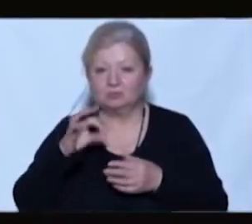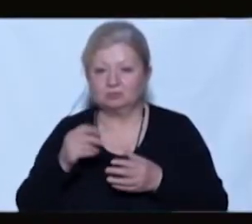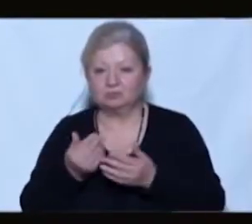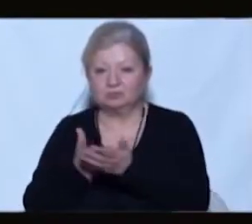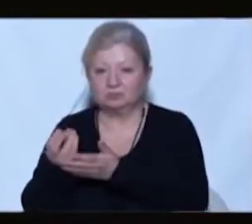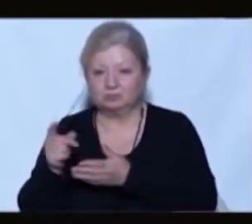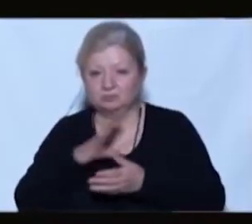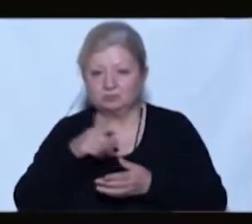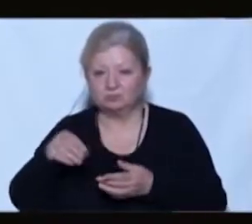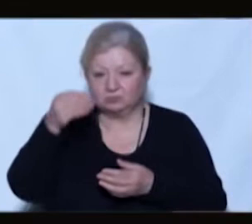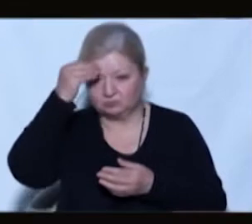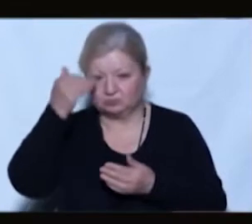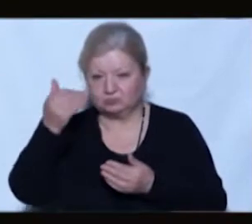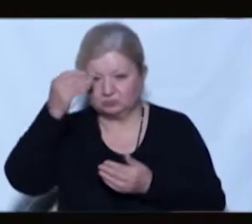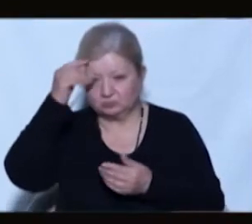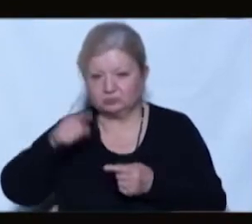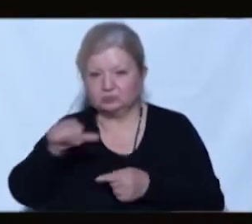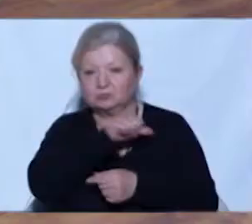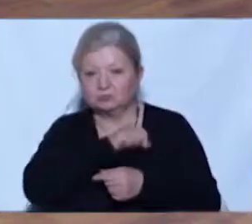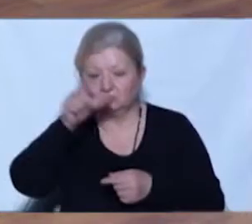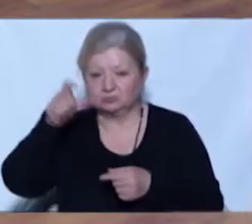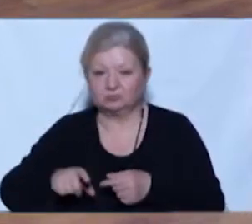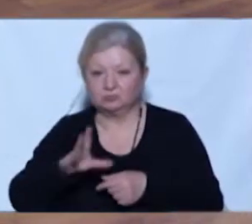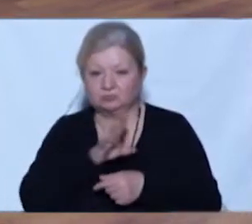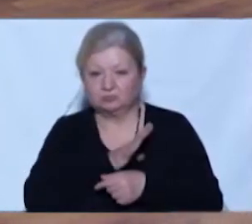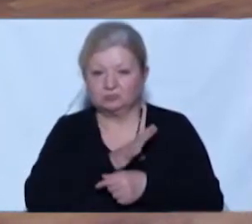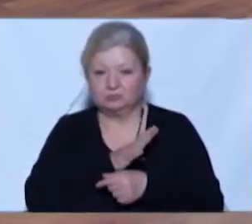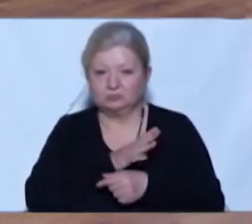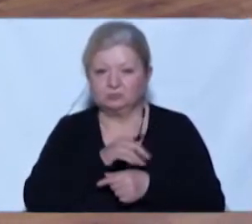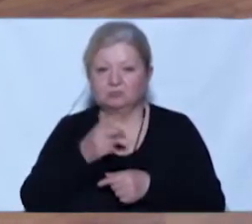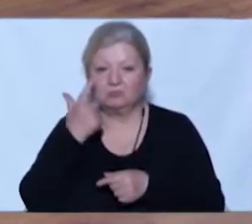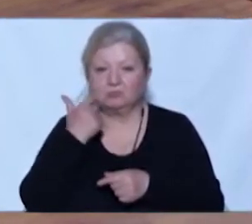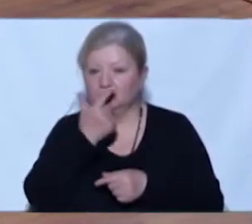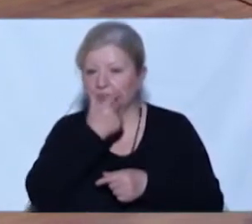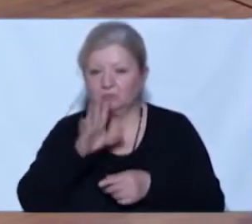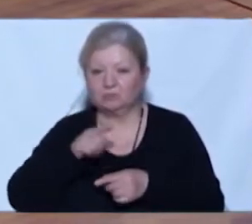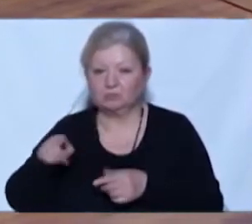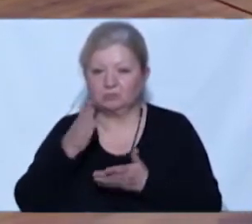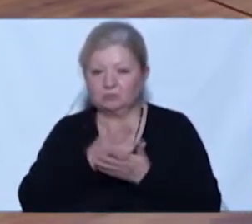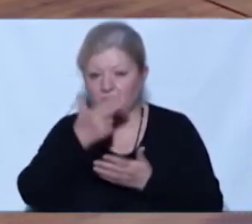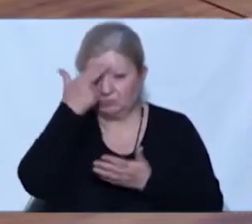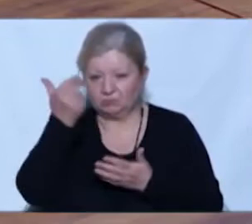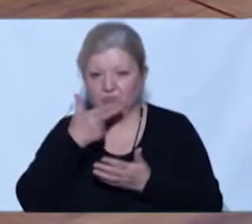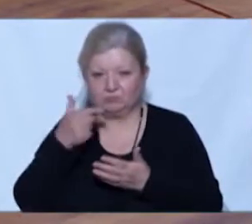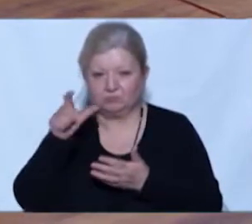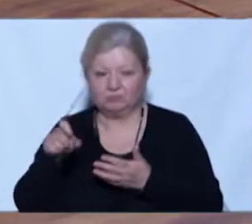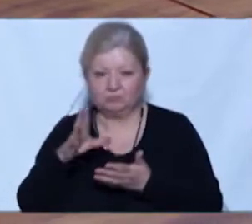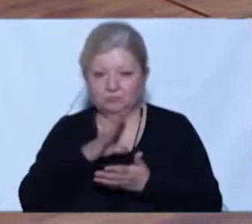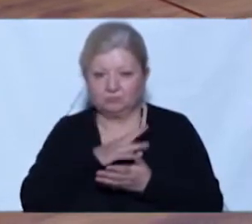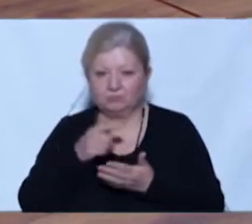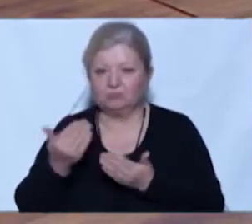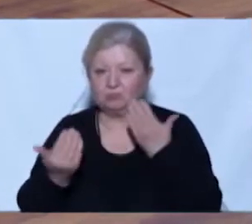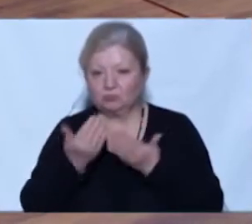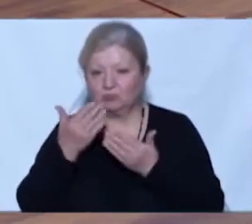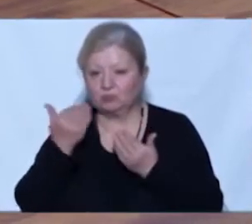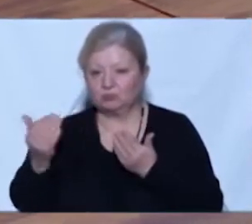ქრისტეფორე კოლუმბი მოგეხსენებათ არ იყო ესპანელი, იტალიელია და თუ თქვენ მის